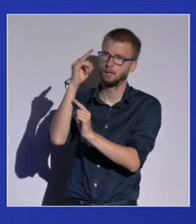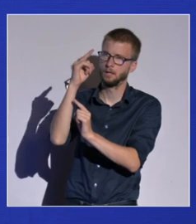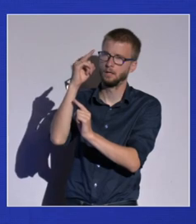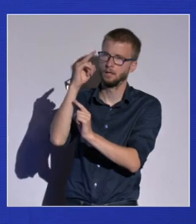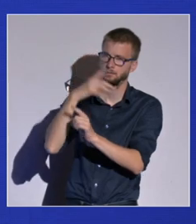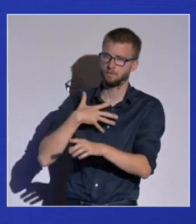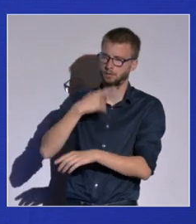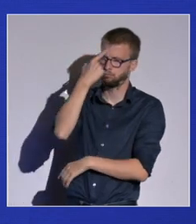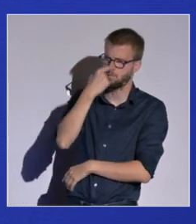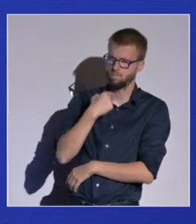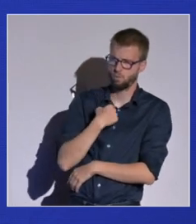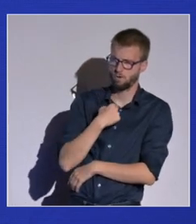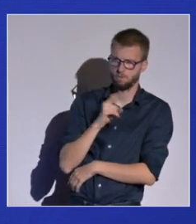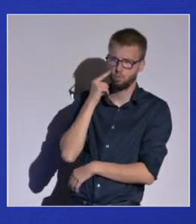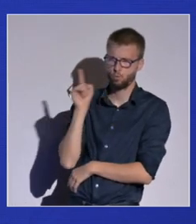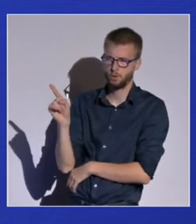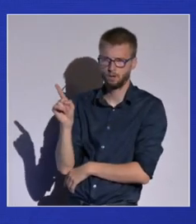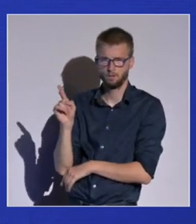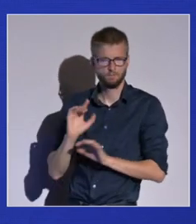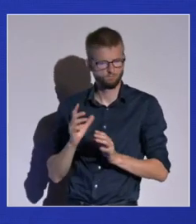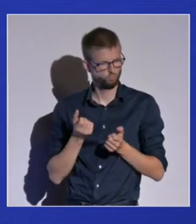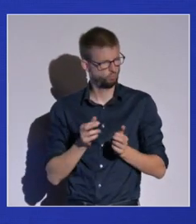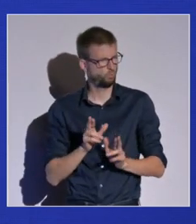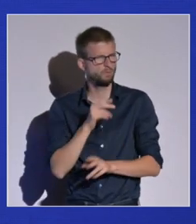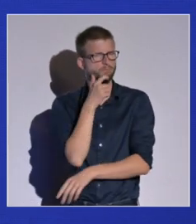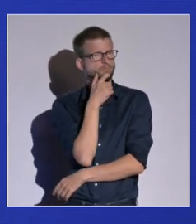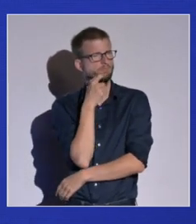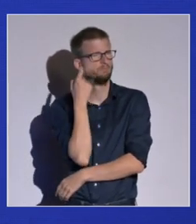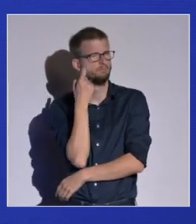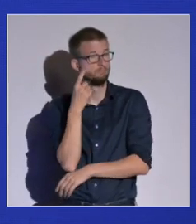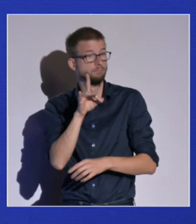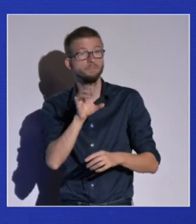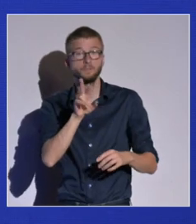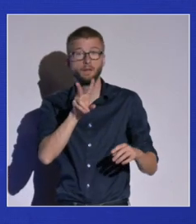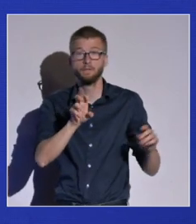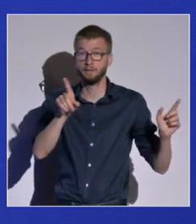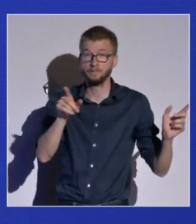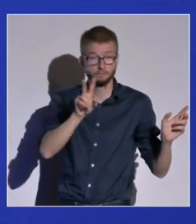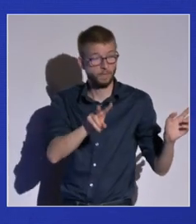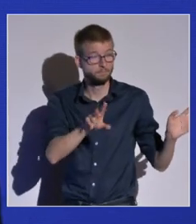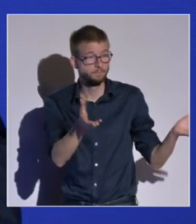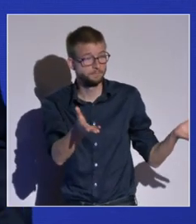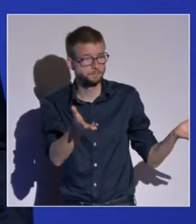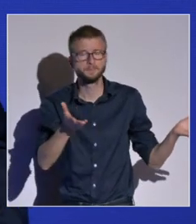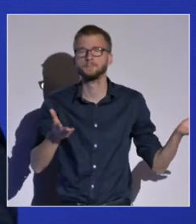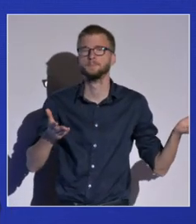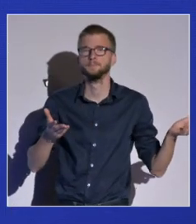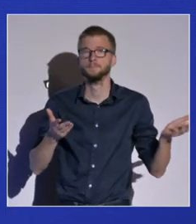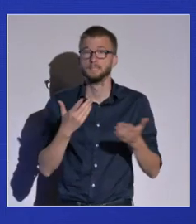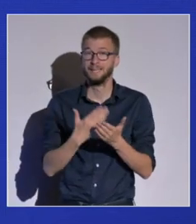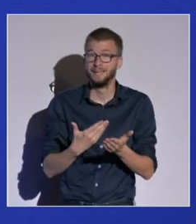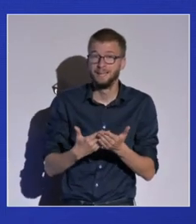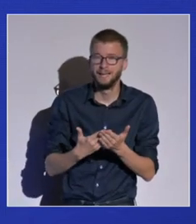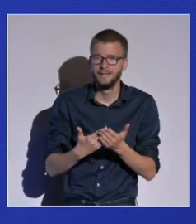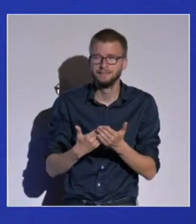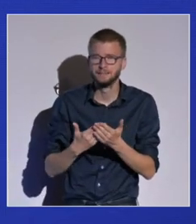sien ?» Et c'était, n'est-ce pas Hervé, hein, je dis pas de bêtises, c'était de ce point de vue-là infiniment